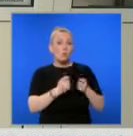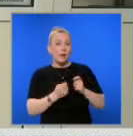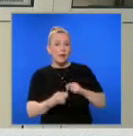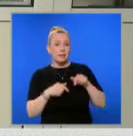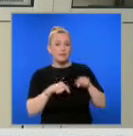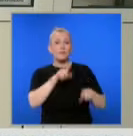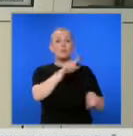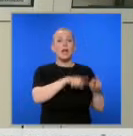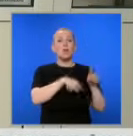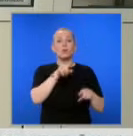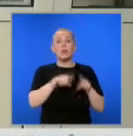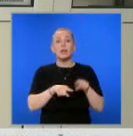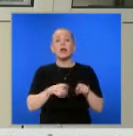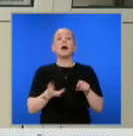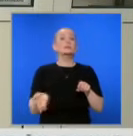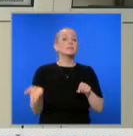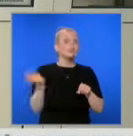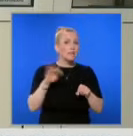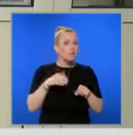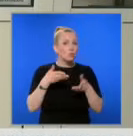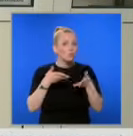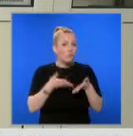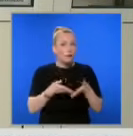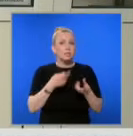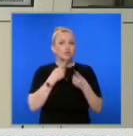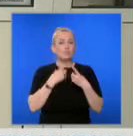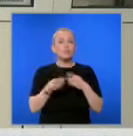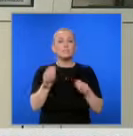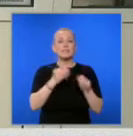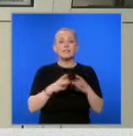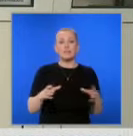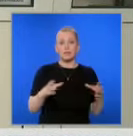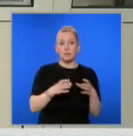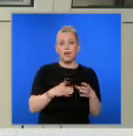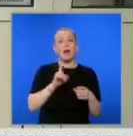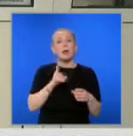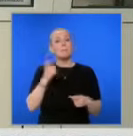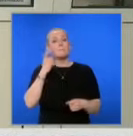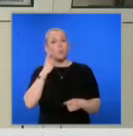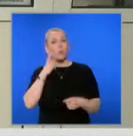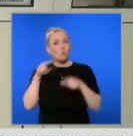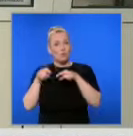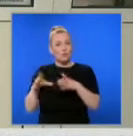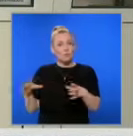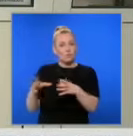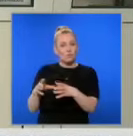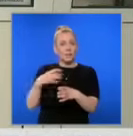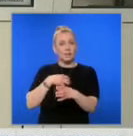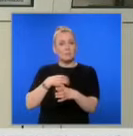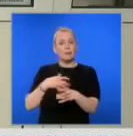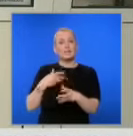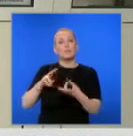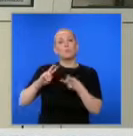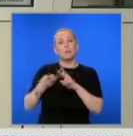в регулаторите, а чак след това да се говори за състав на кабинета. А Бойко Борисов и ГЕРБ се да се искат точно